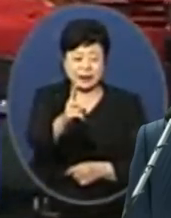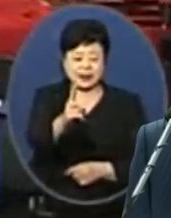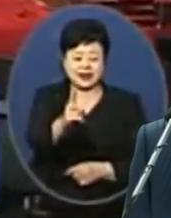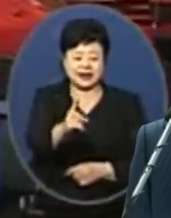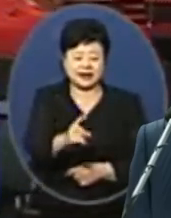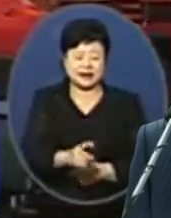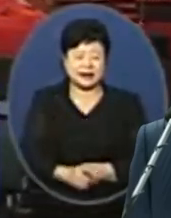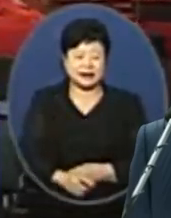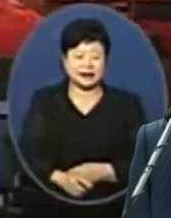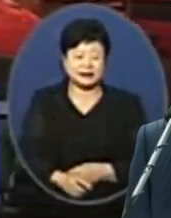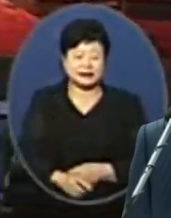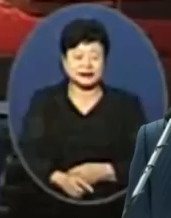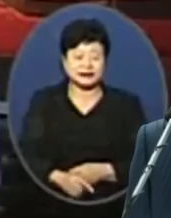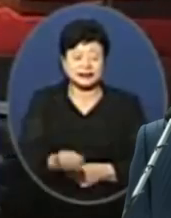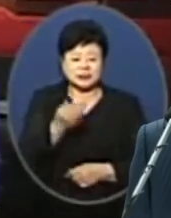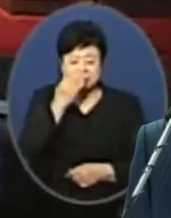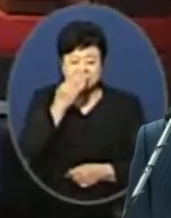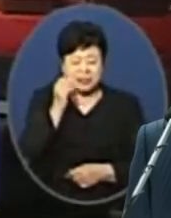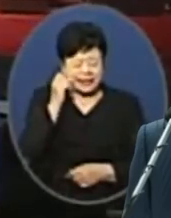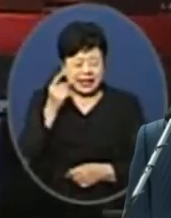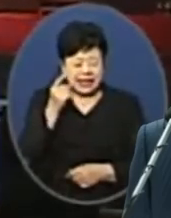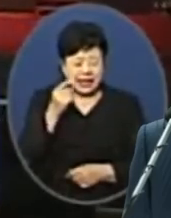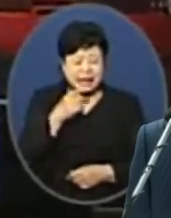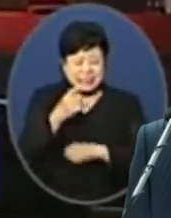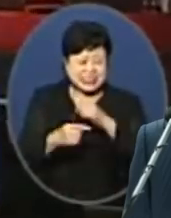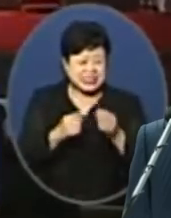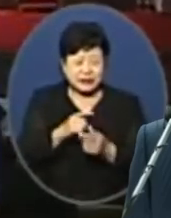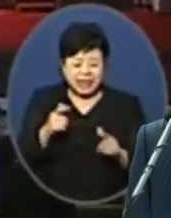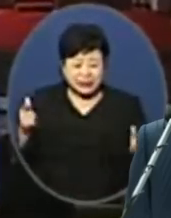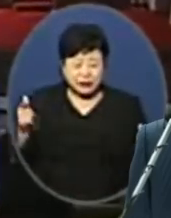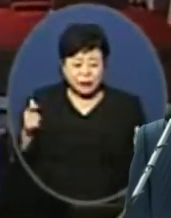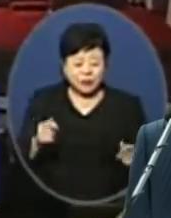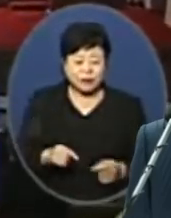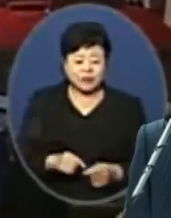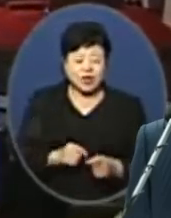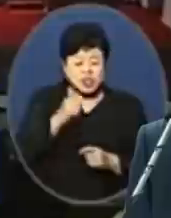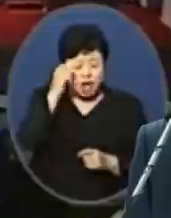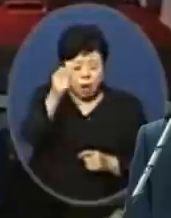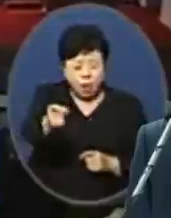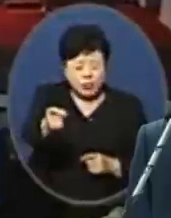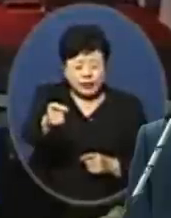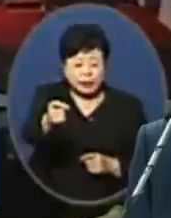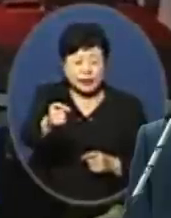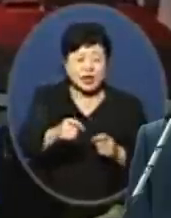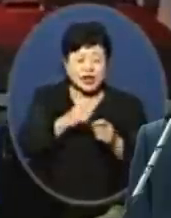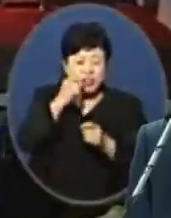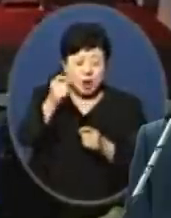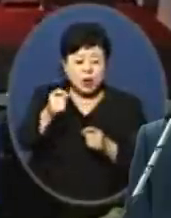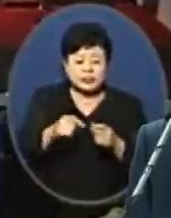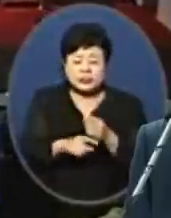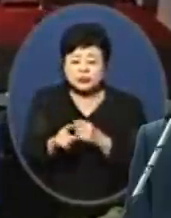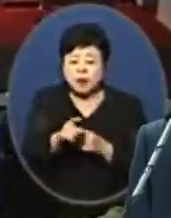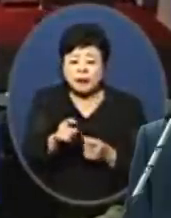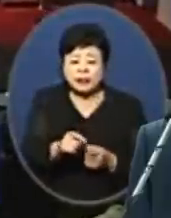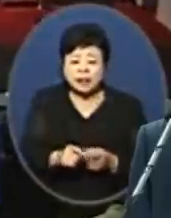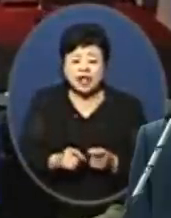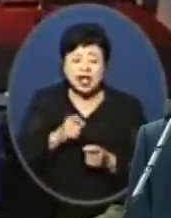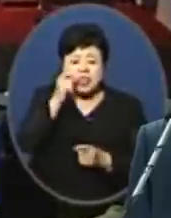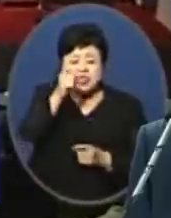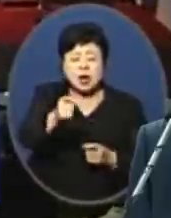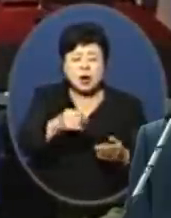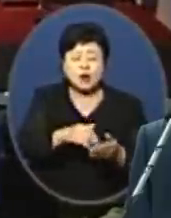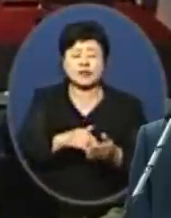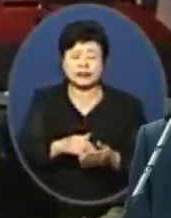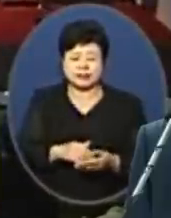한 달의 속죄가 아니고 1년의 속죄가 아니고 영원, 영원은 뭡니까? 무궁한